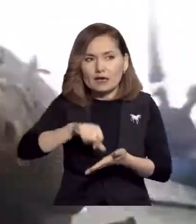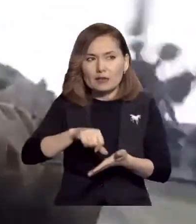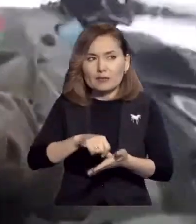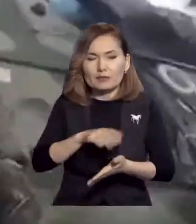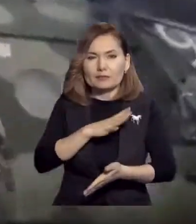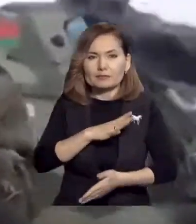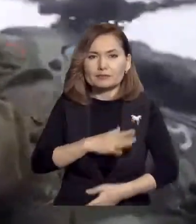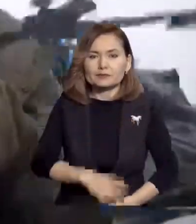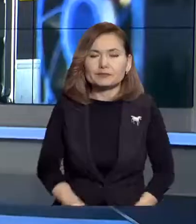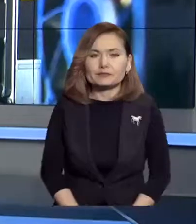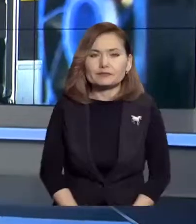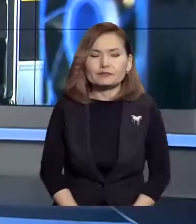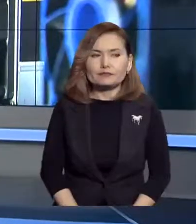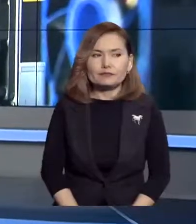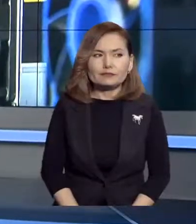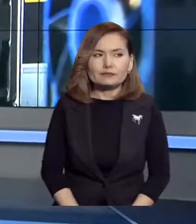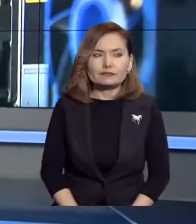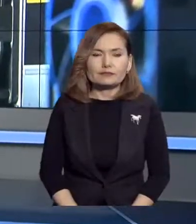жатыр.